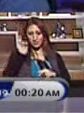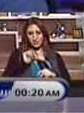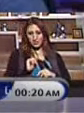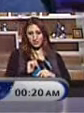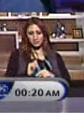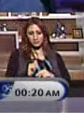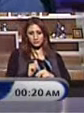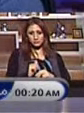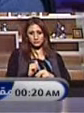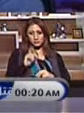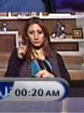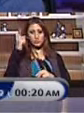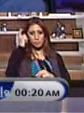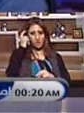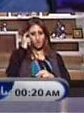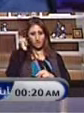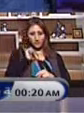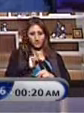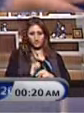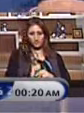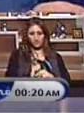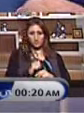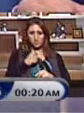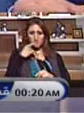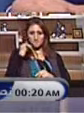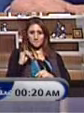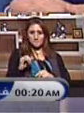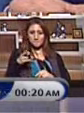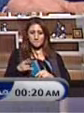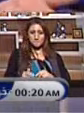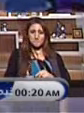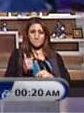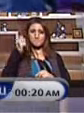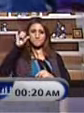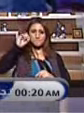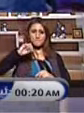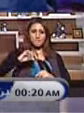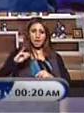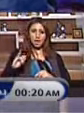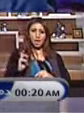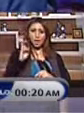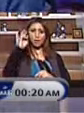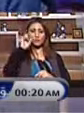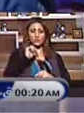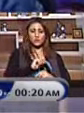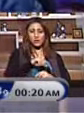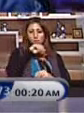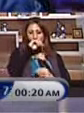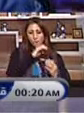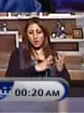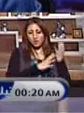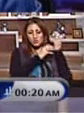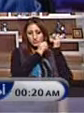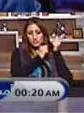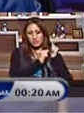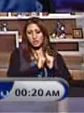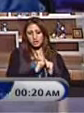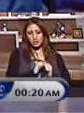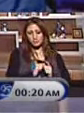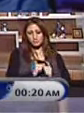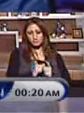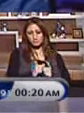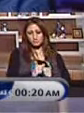لو علم معاويه انك امير المؤمنين ما كانش يحصل امح هذه قال صلى الله عليه وسلم يا رسول